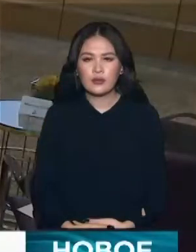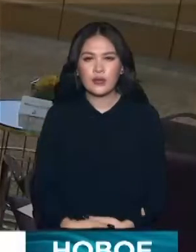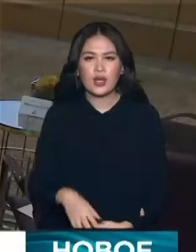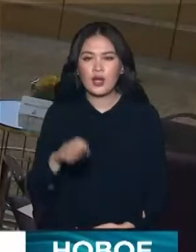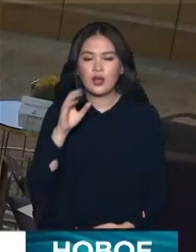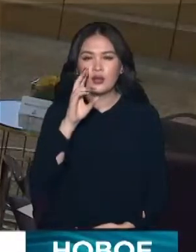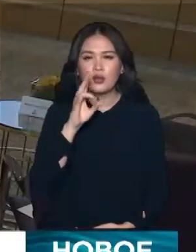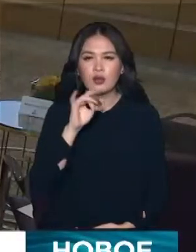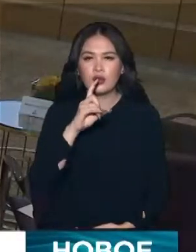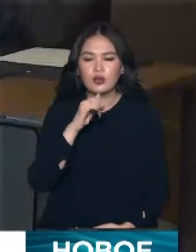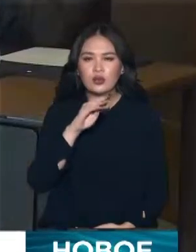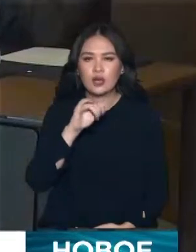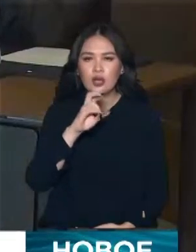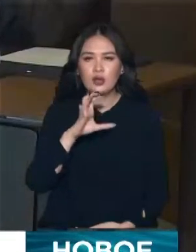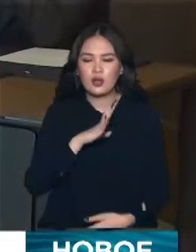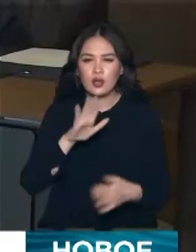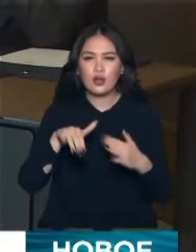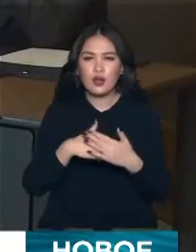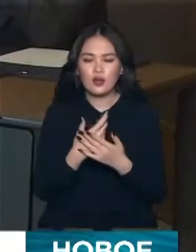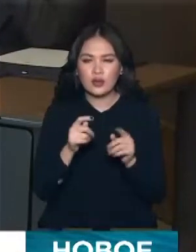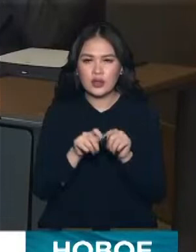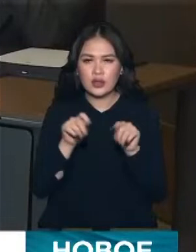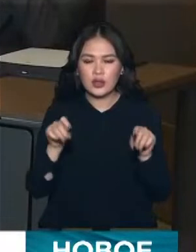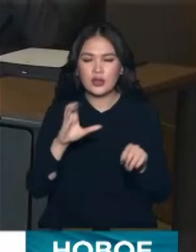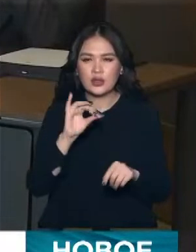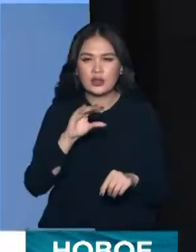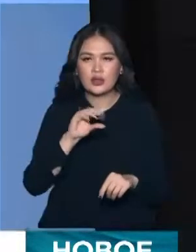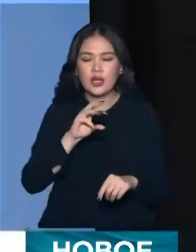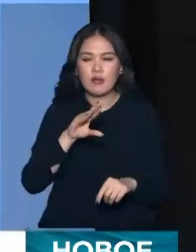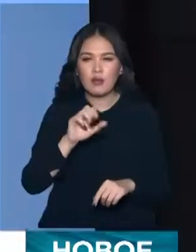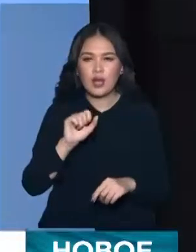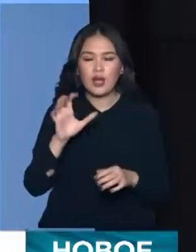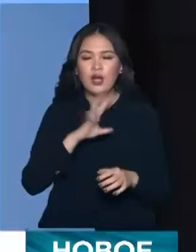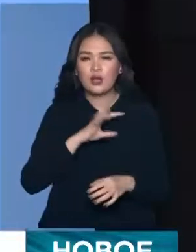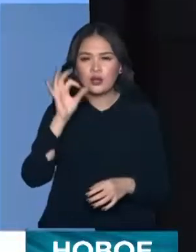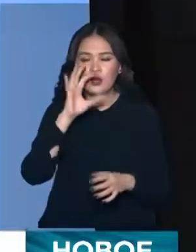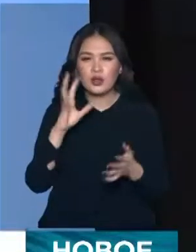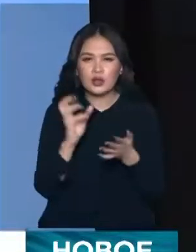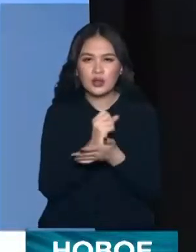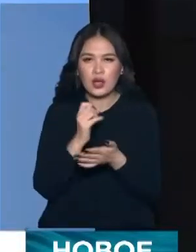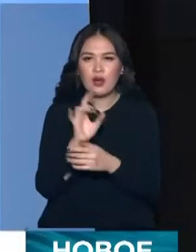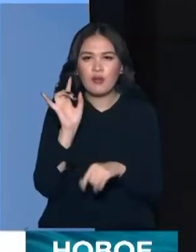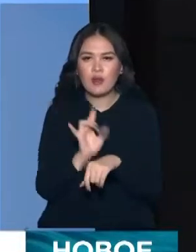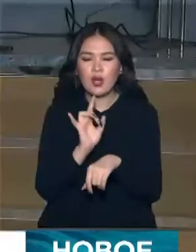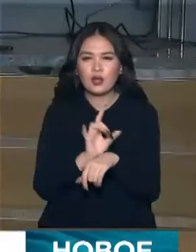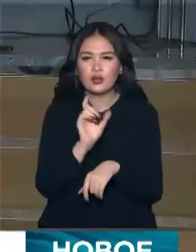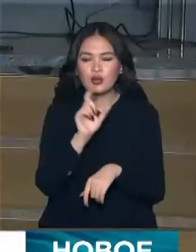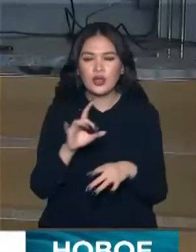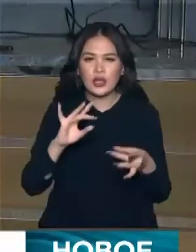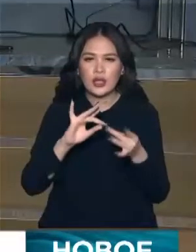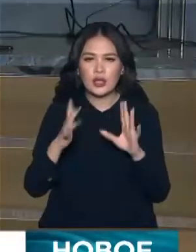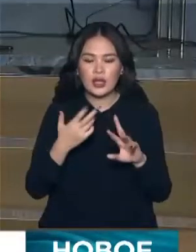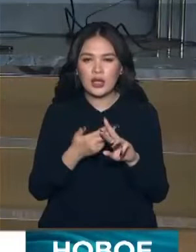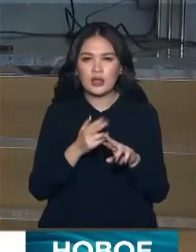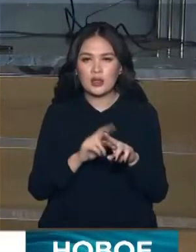Артур Нургожаев и его коллеги создали систему, которая способна распознавать клоны сайты. Сегодня интернет-мошенники могут подделать абсолютно